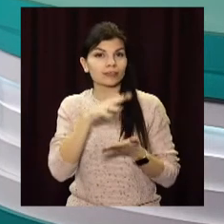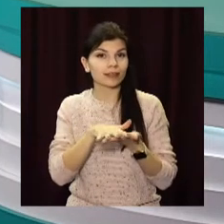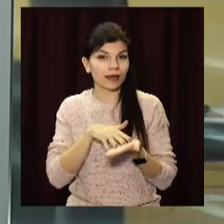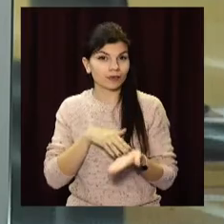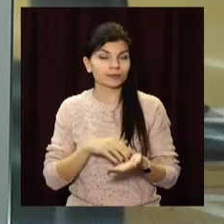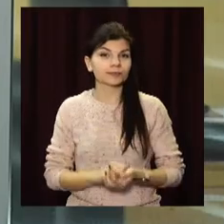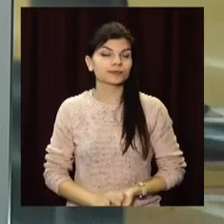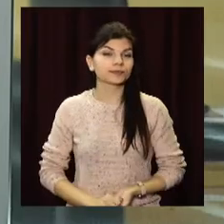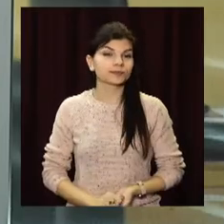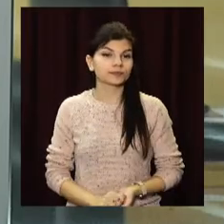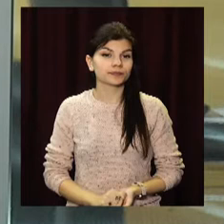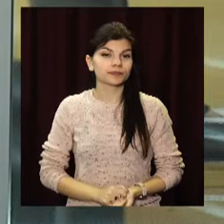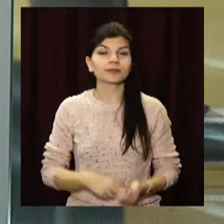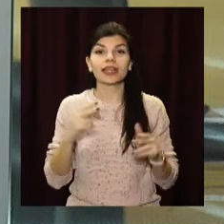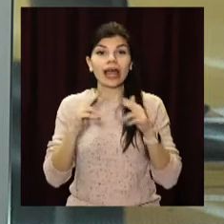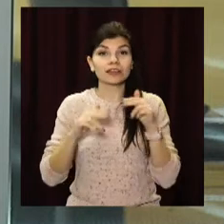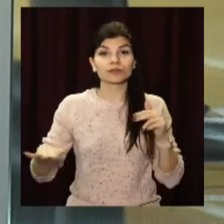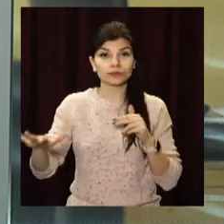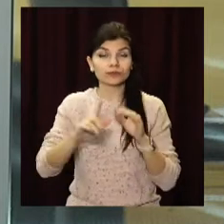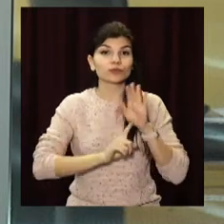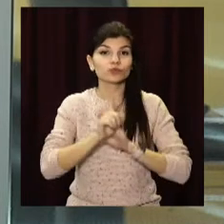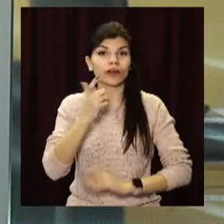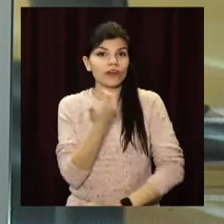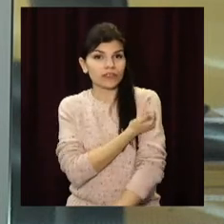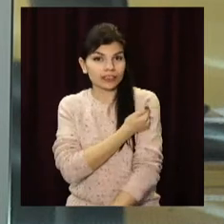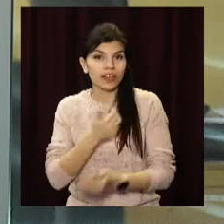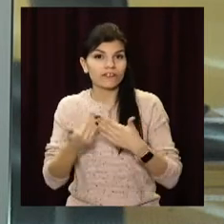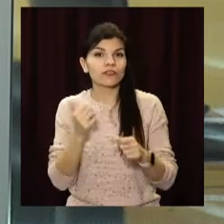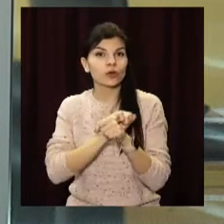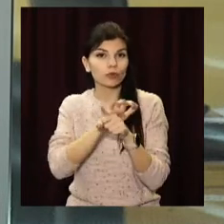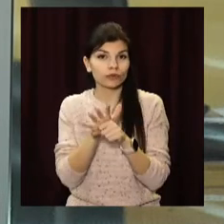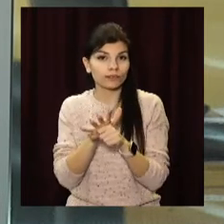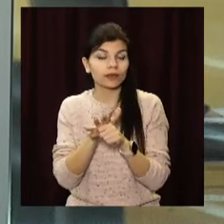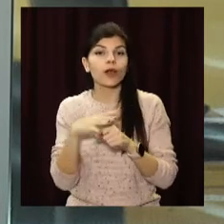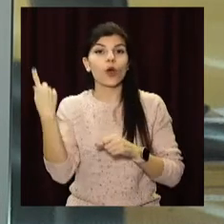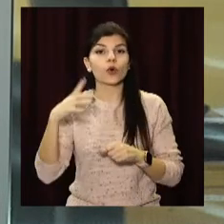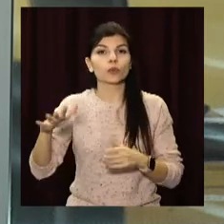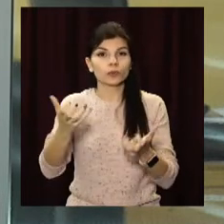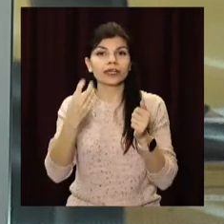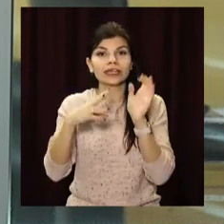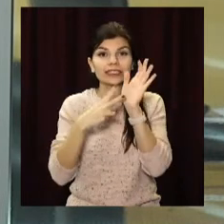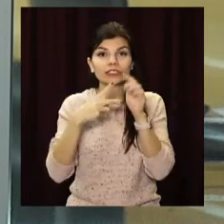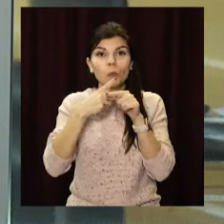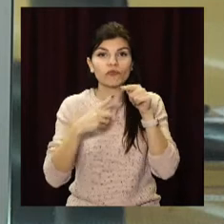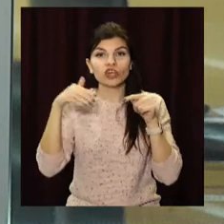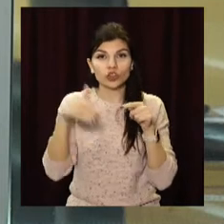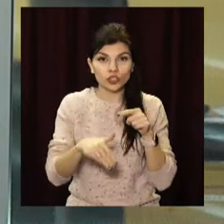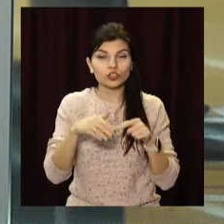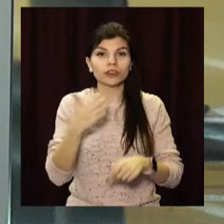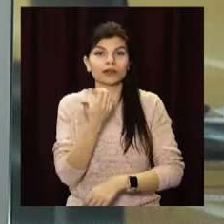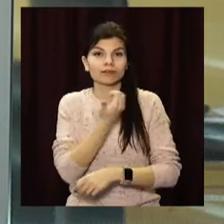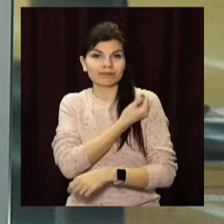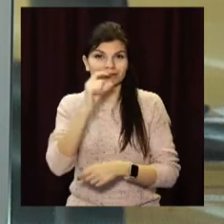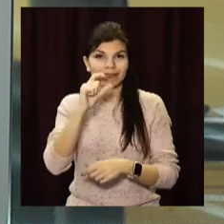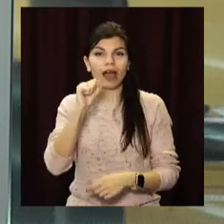далі. На Дніпропетровщині розпочалася вакцинація від коронавірусу. Область отримала 37,5 тисяч доз